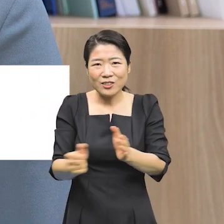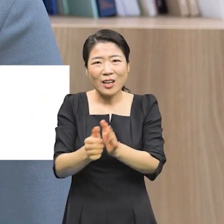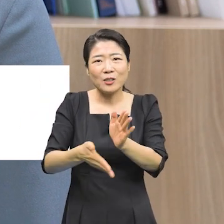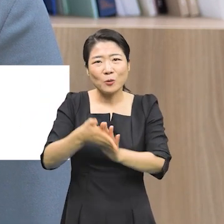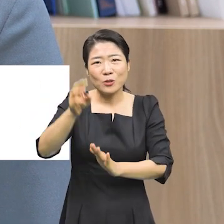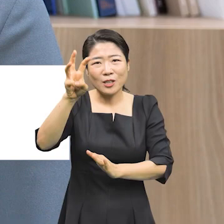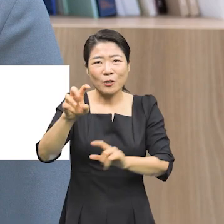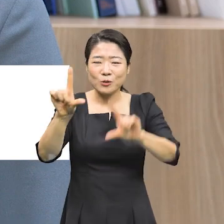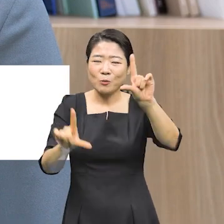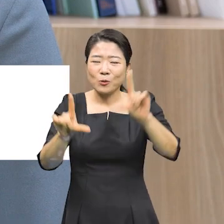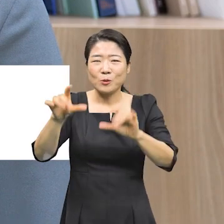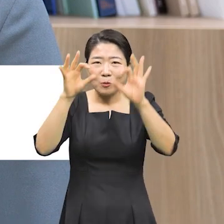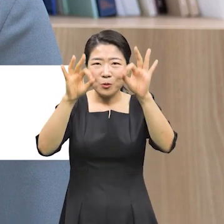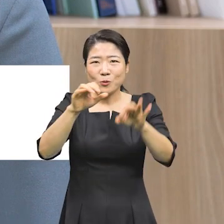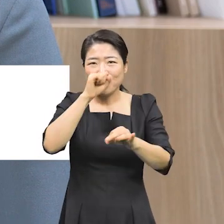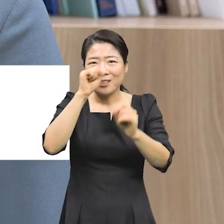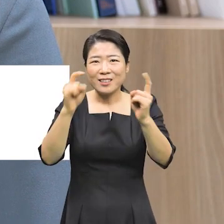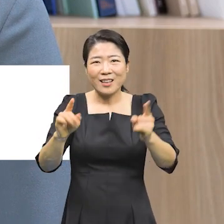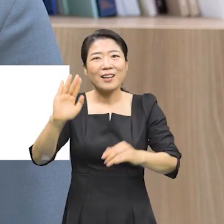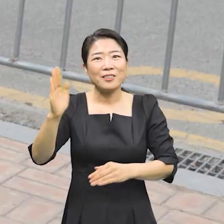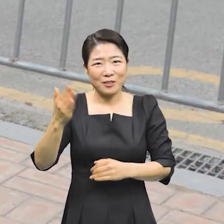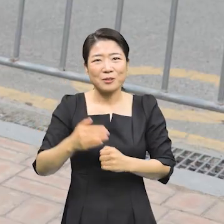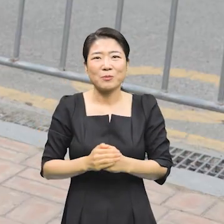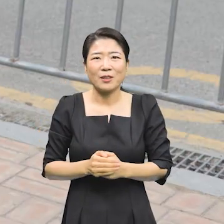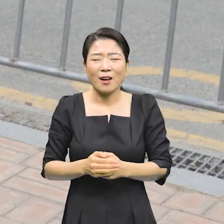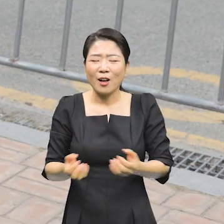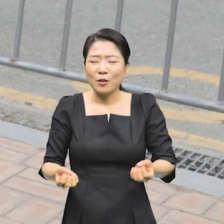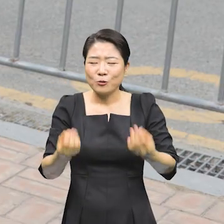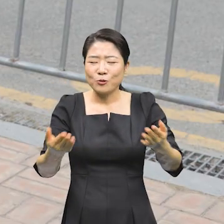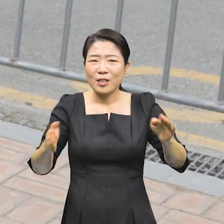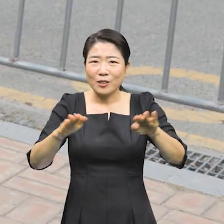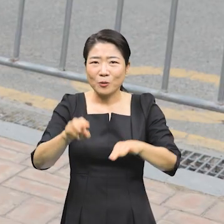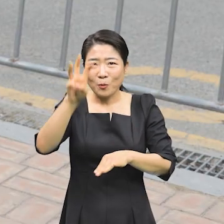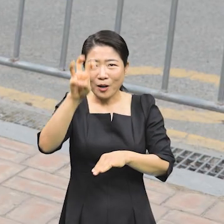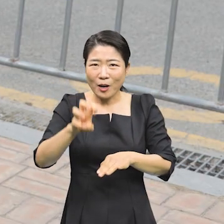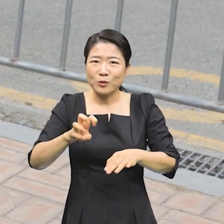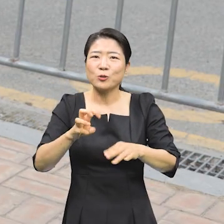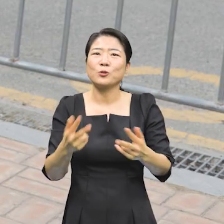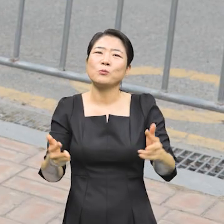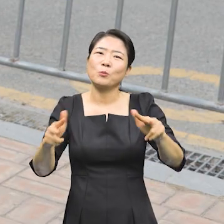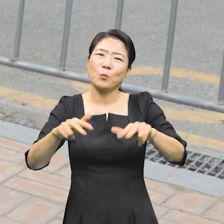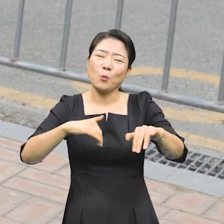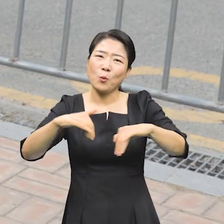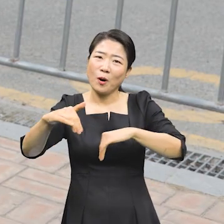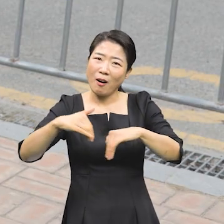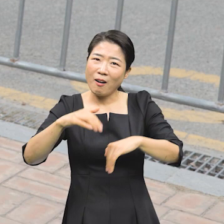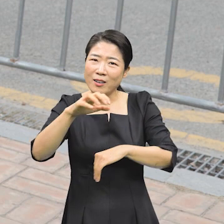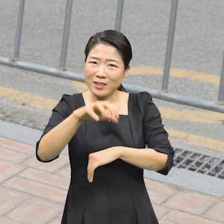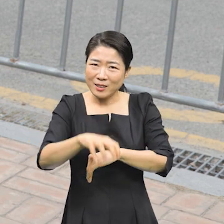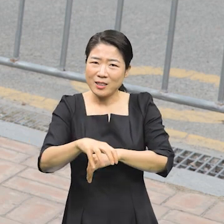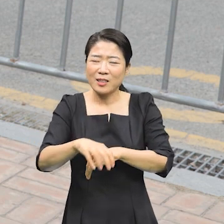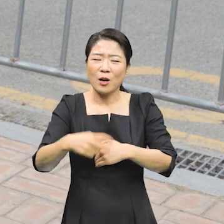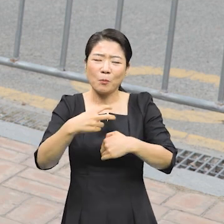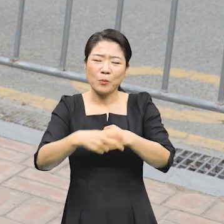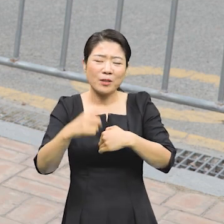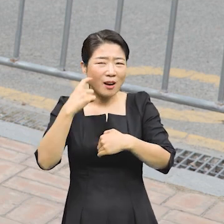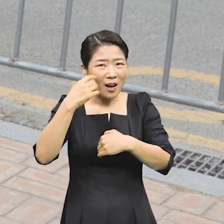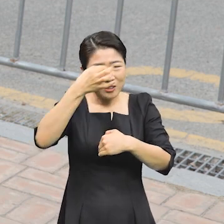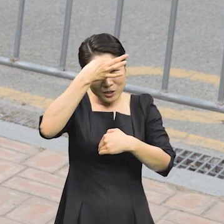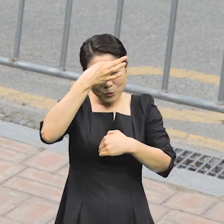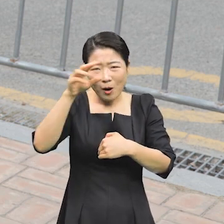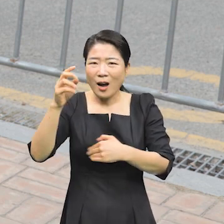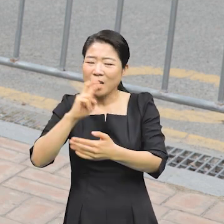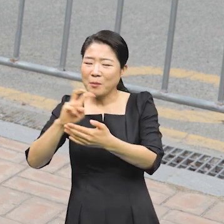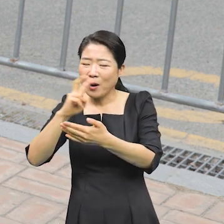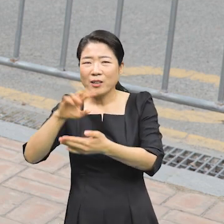수 있는 좋은 기회가 될 것입니다. 한편 축제 기간 동안 광주공원 포차거리는 미디어아트와 음악이